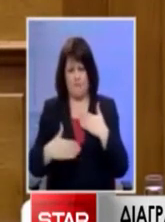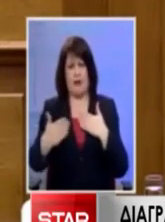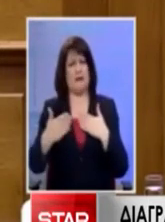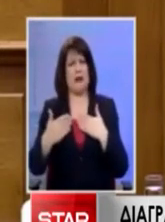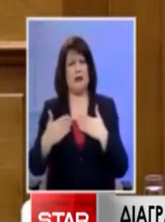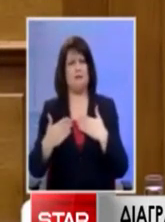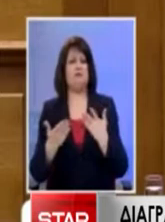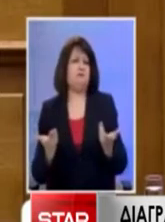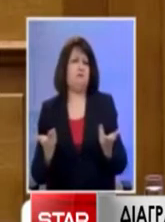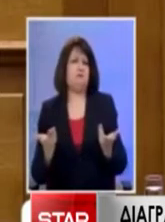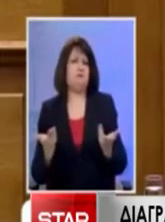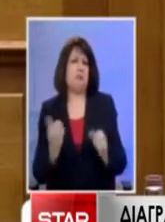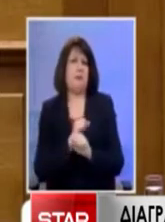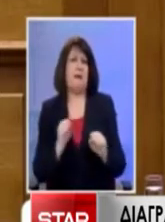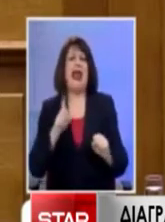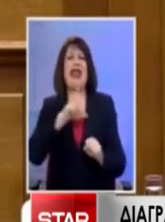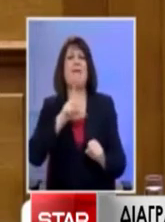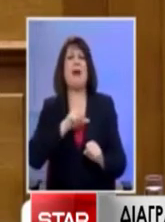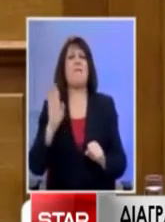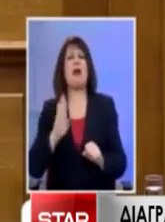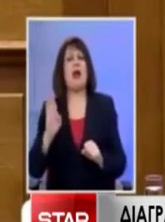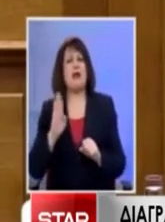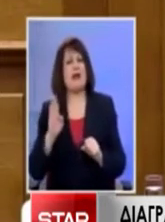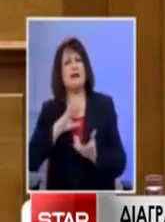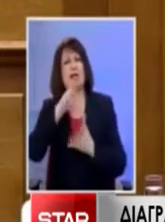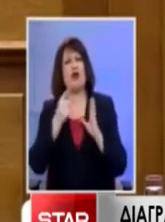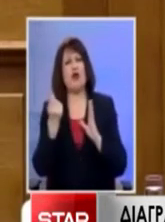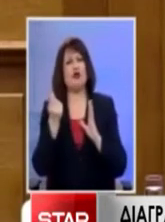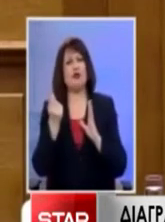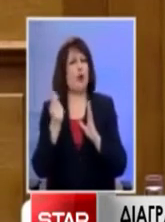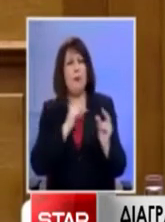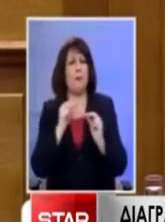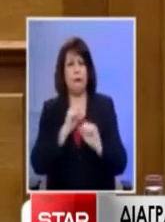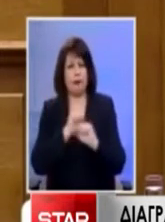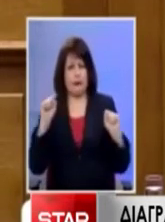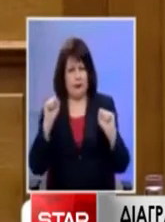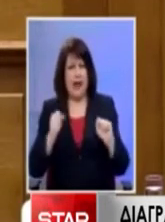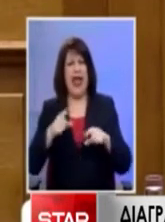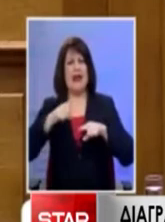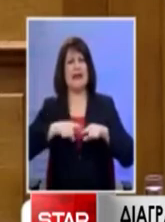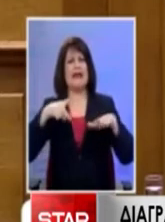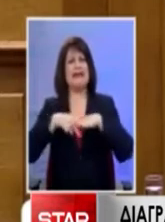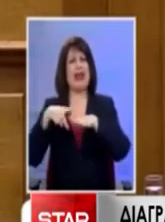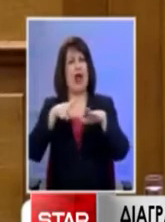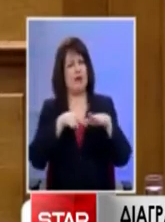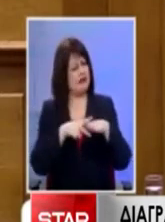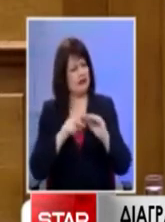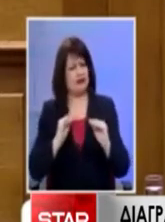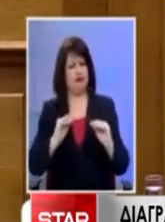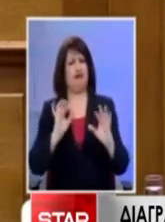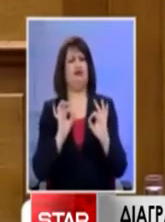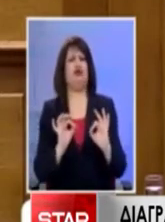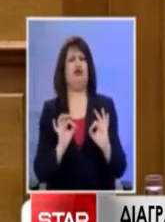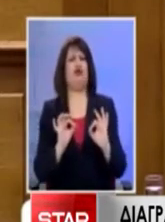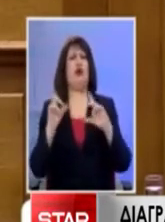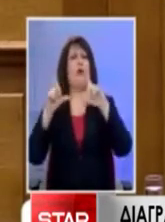αργά. Καταψήφιση τότε δεν σημαίνει ότι δεν θα περάσει. Θα είναι μια πιθανότητα, αλλά αυτή η πιθανότητα είναι μια ζαριά για τη